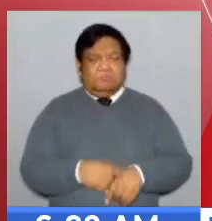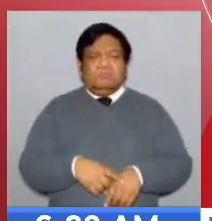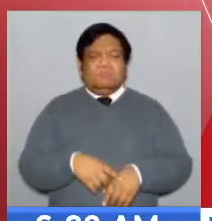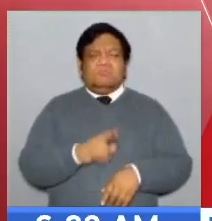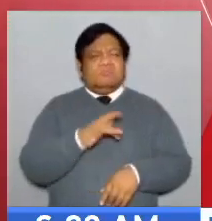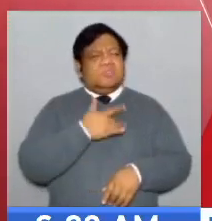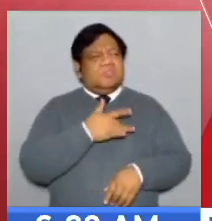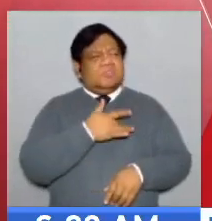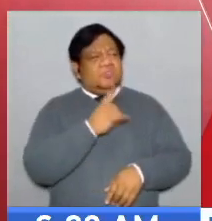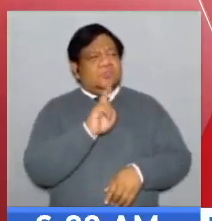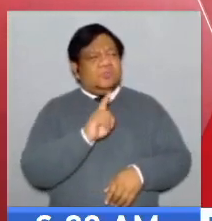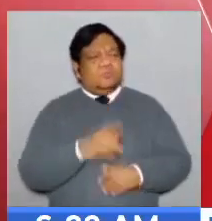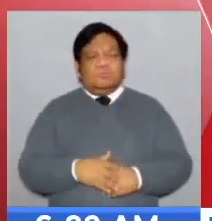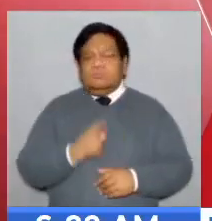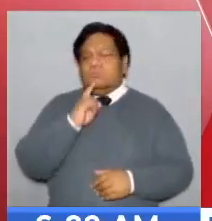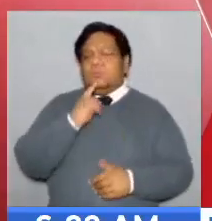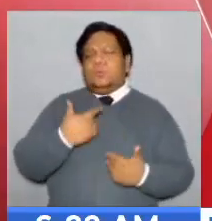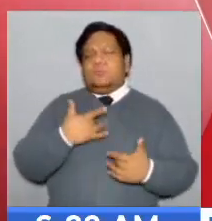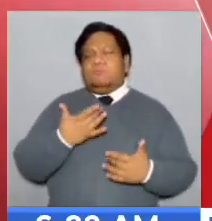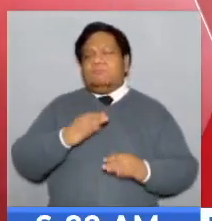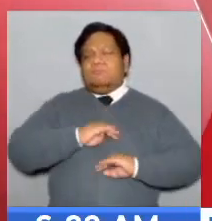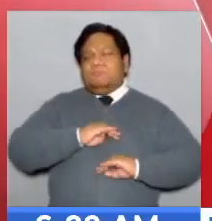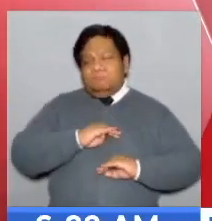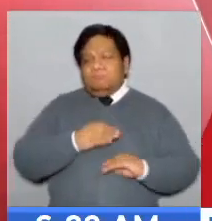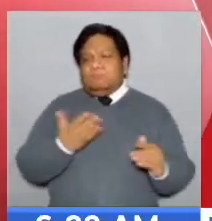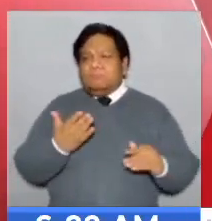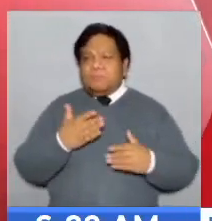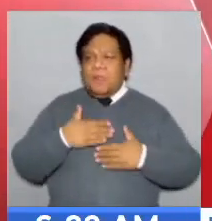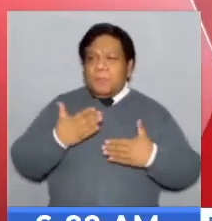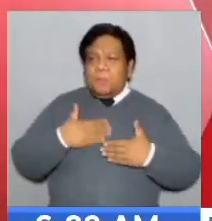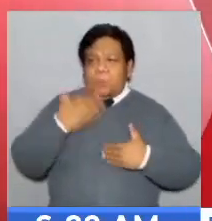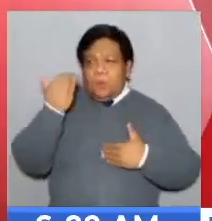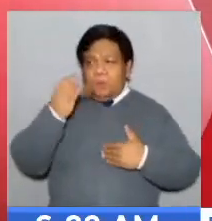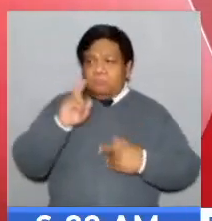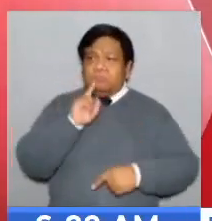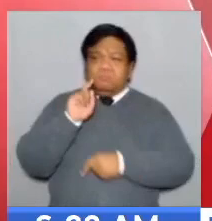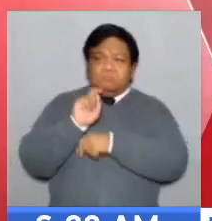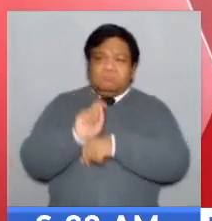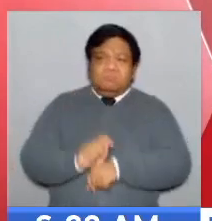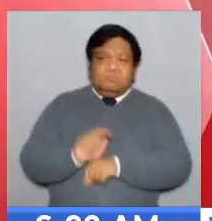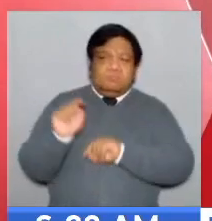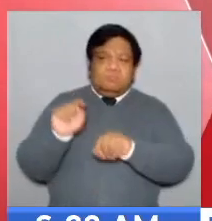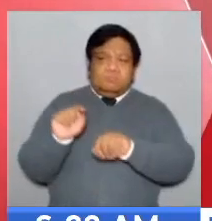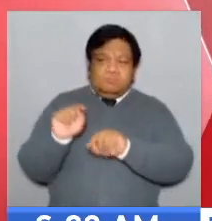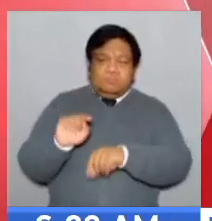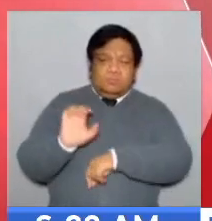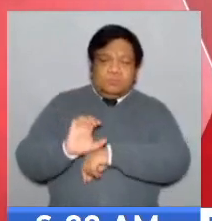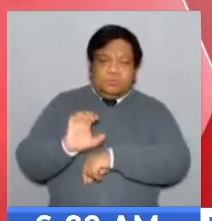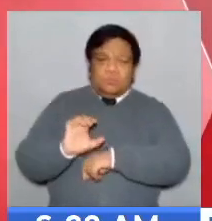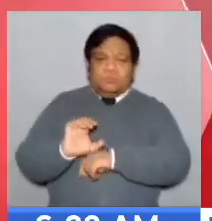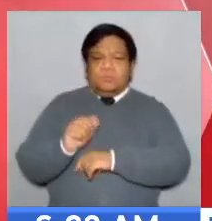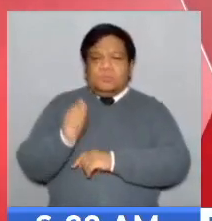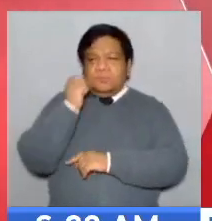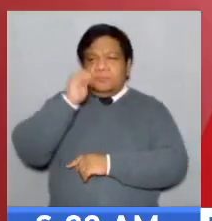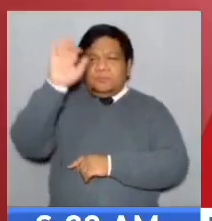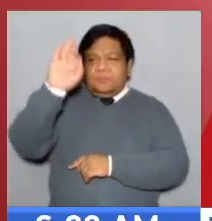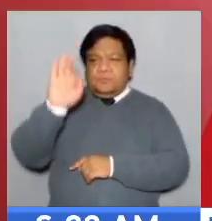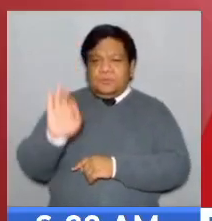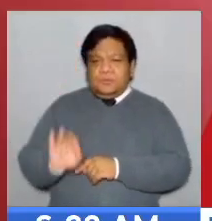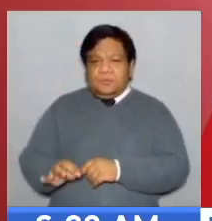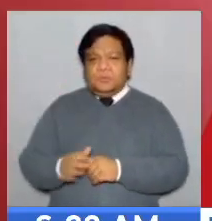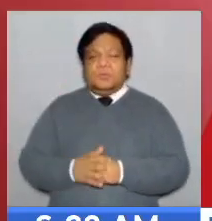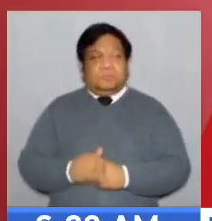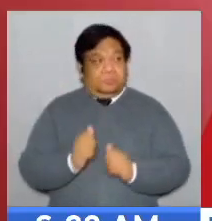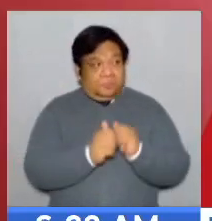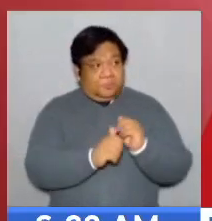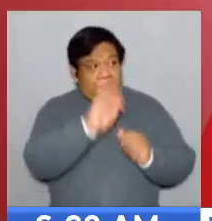Masarap po, masaya. Kasi panata ko na rin po itong pagsisimba po. Mm-hmm. Every Friday. Every Friday. Ah, okay. So every Friday namamanata kayo